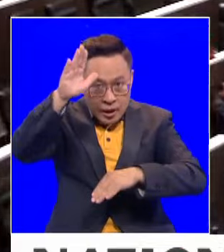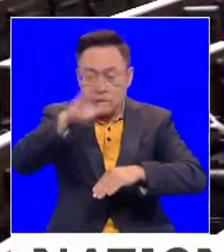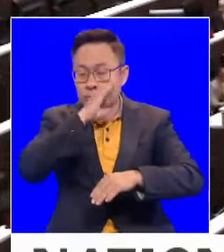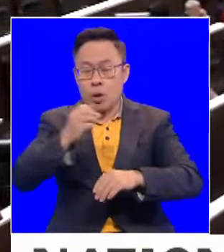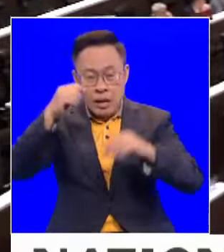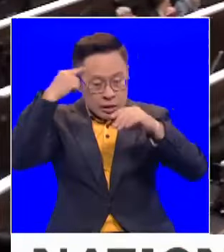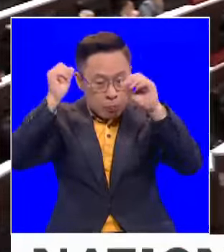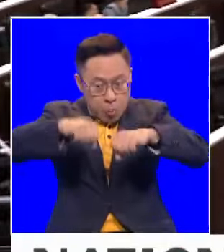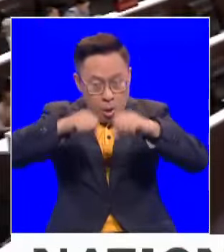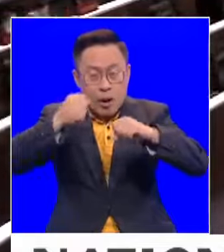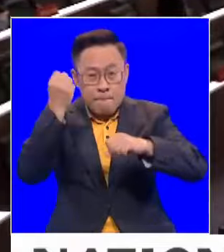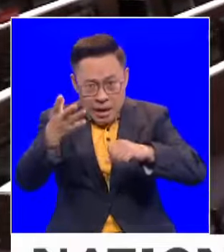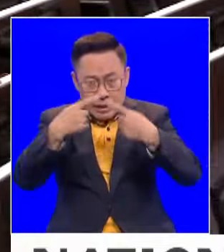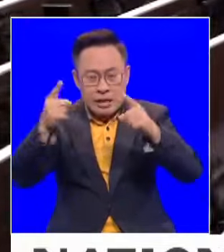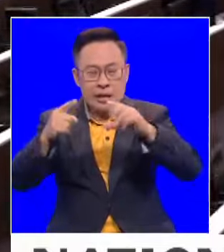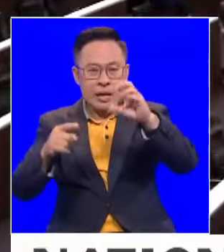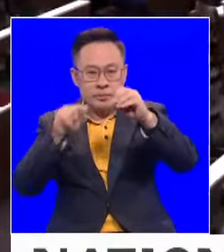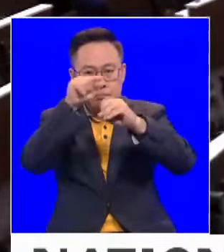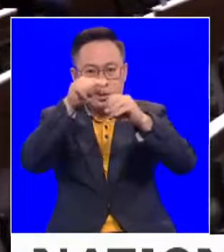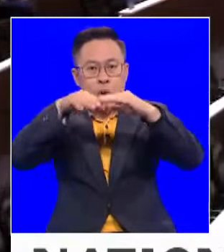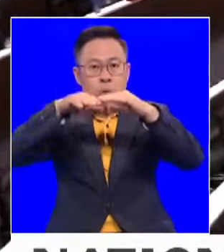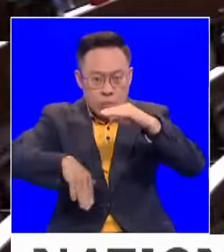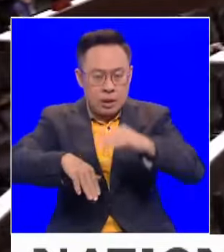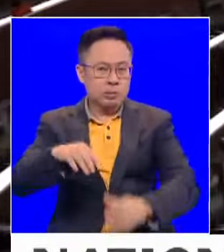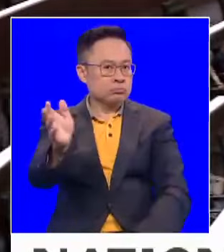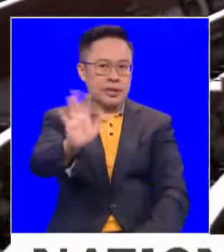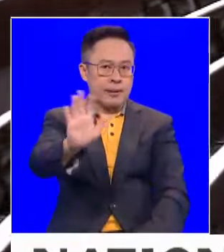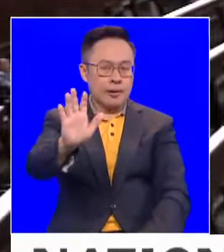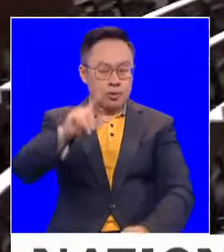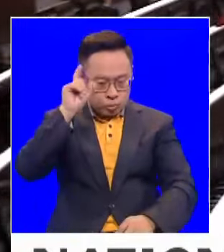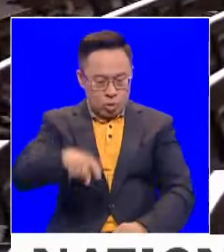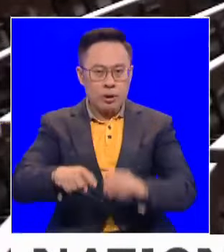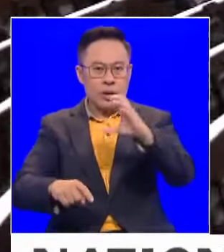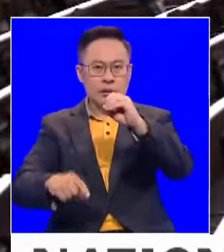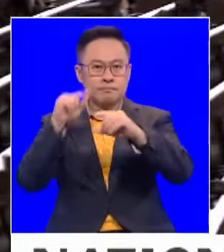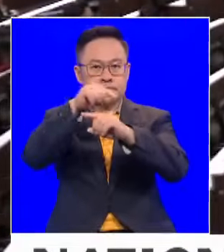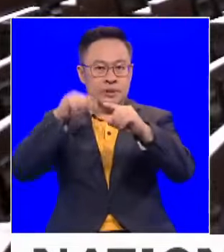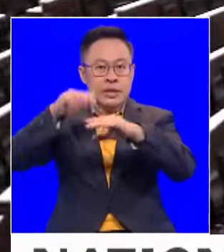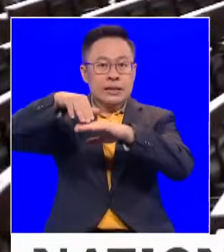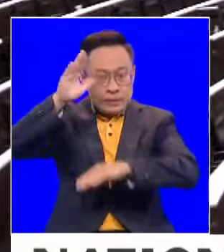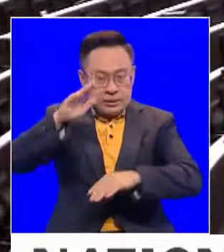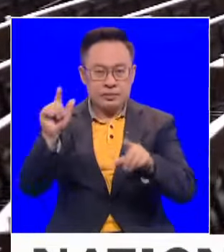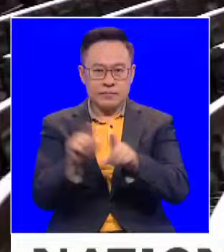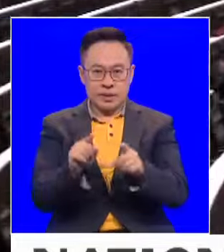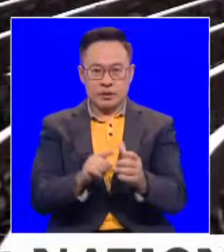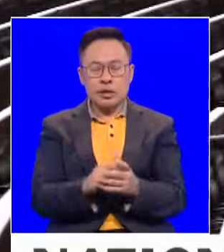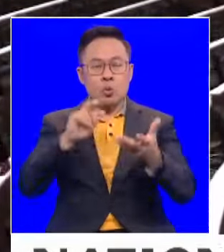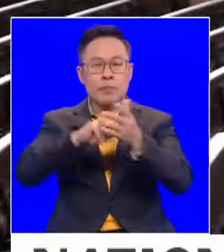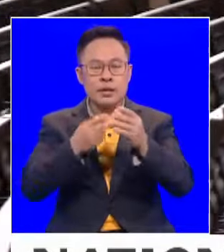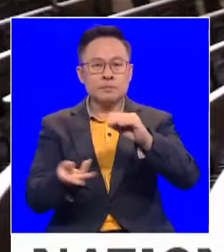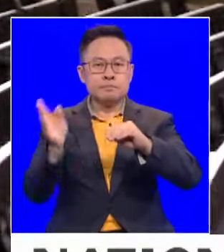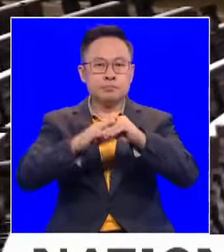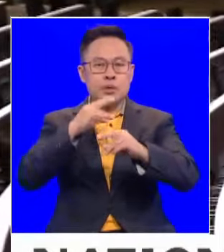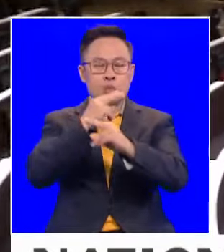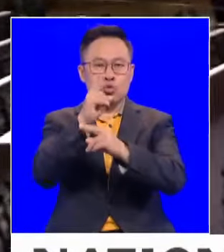ที่ส.สพิจารณามาเพราะการแก้ไขรัฐธรรมนูญมันต้องกำหนด 4เกณฑ์ขั้นต่ำคนออกมาใช้สิทธิ์ไม่น้อยกว่ากึ่งนึง